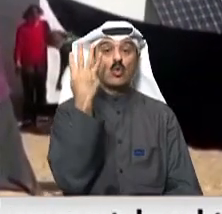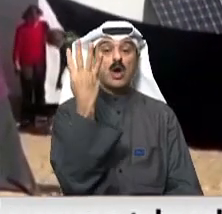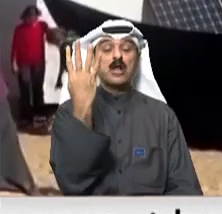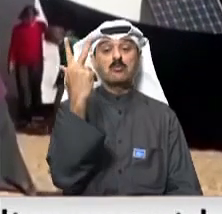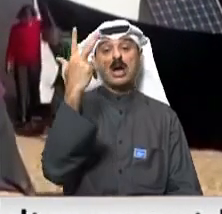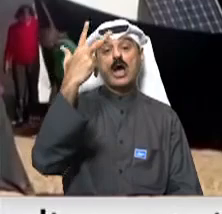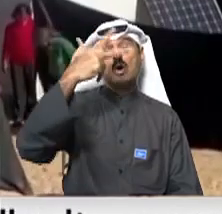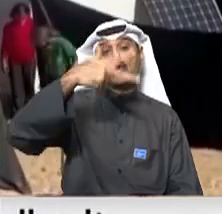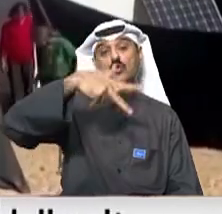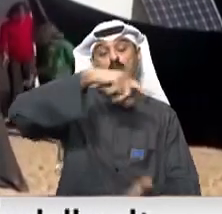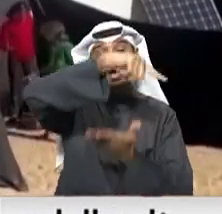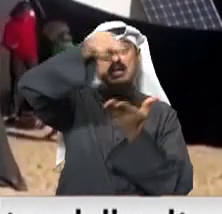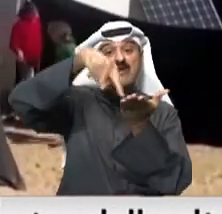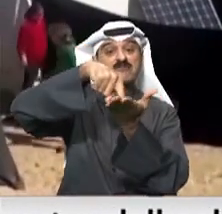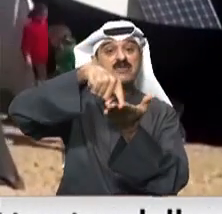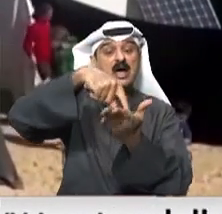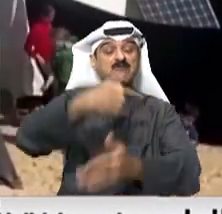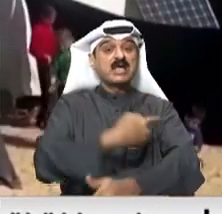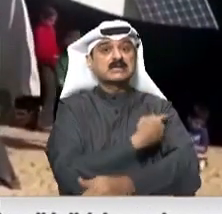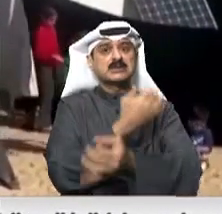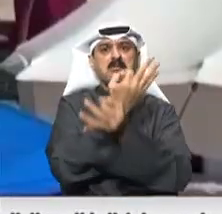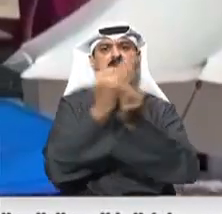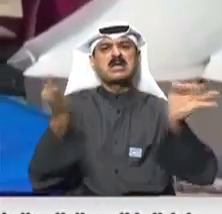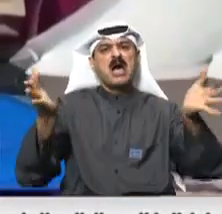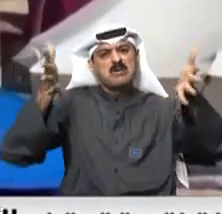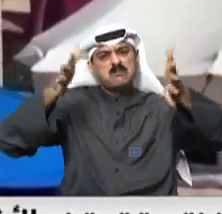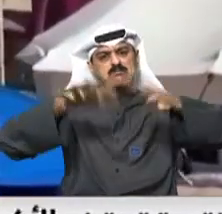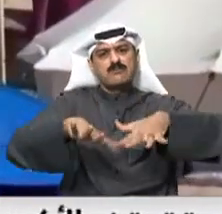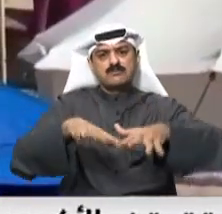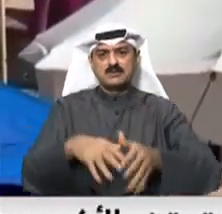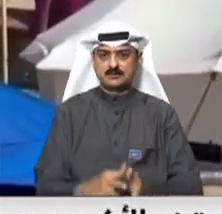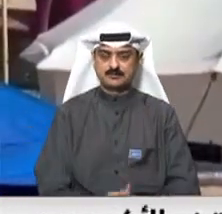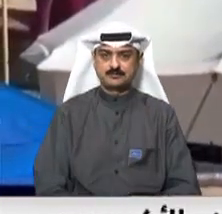المرافق الصحيه في غزه دمرت او تضررت